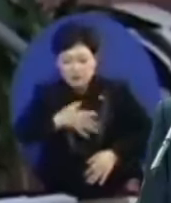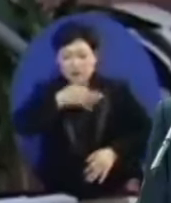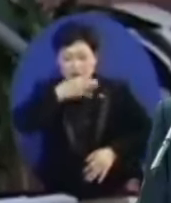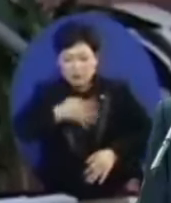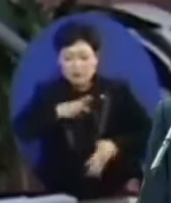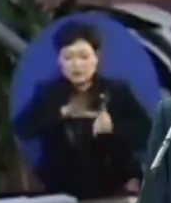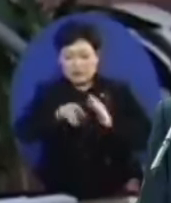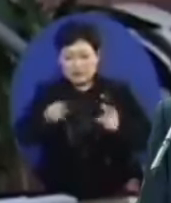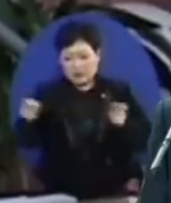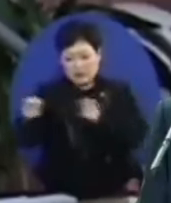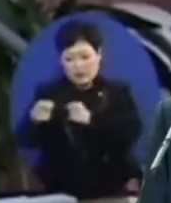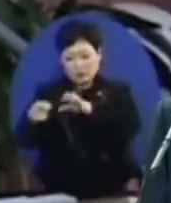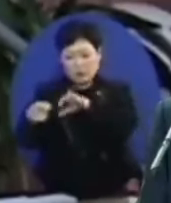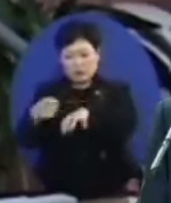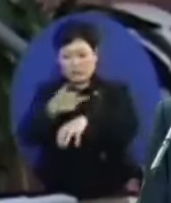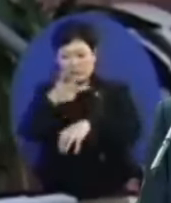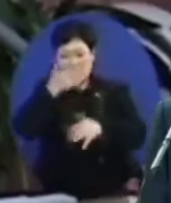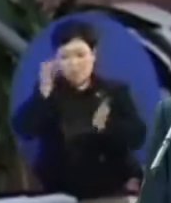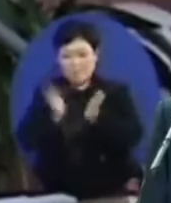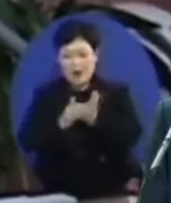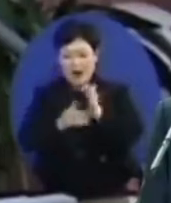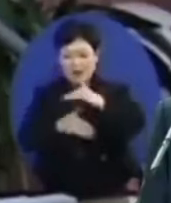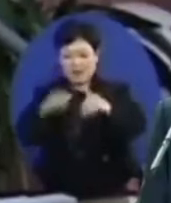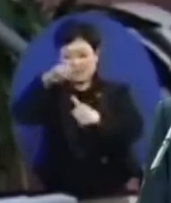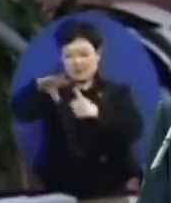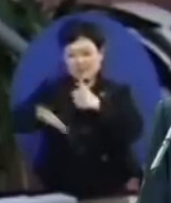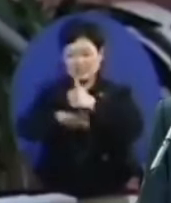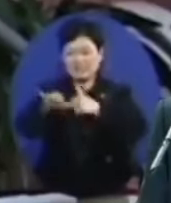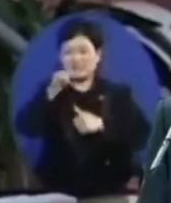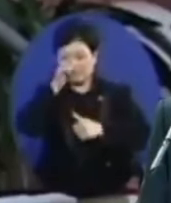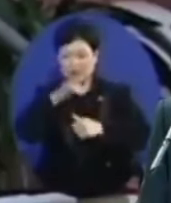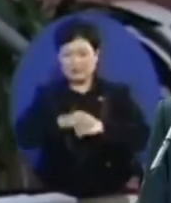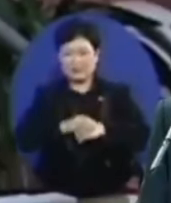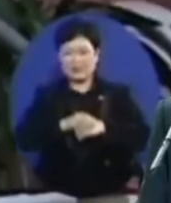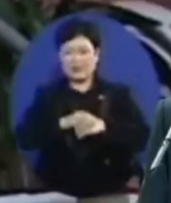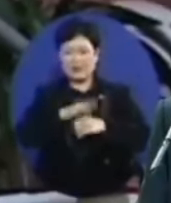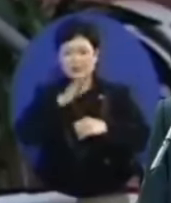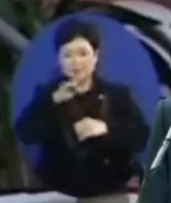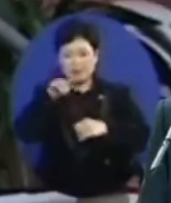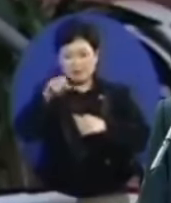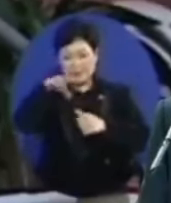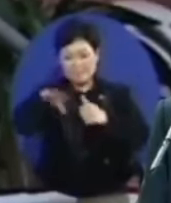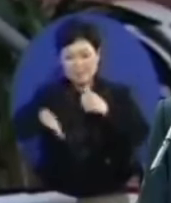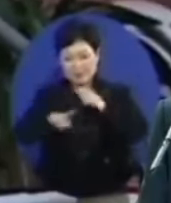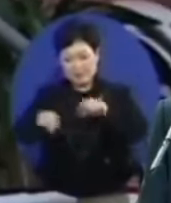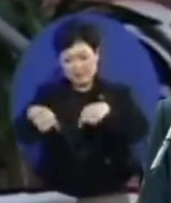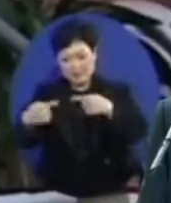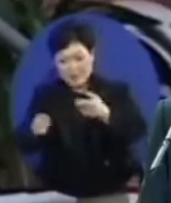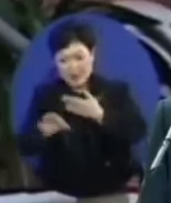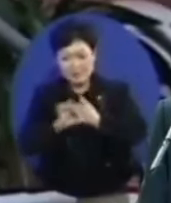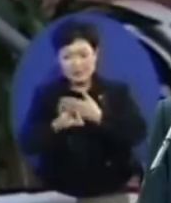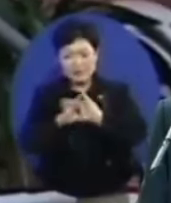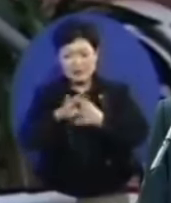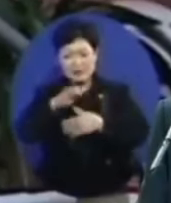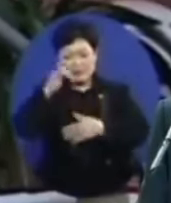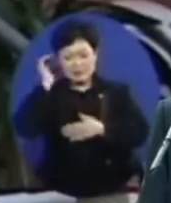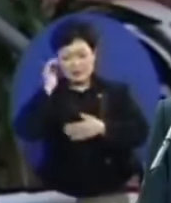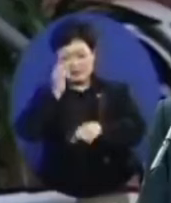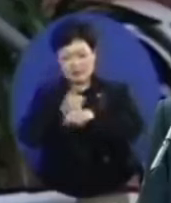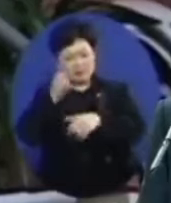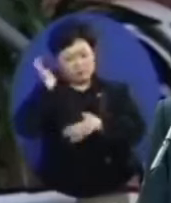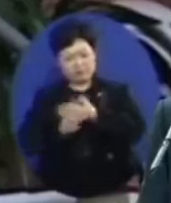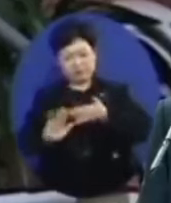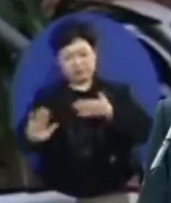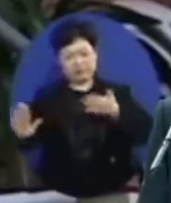근처에 큰 바위가 그늘을 지고 있는 것입니다. 불불 기어가서 바위 밑에 들어가니까 당장 시원하고